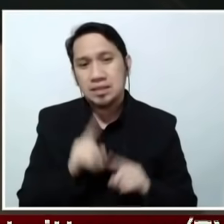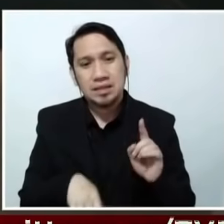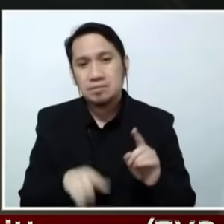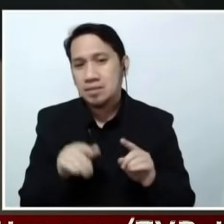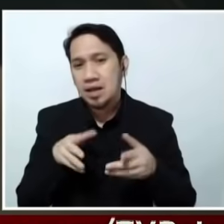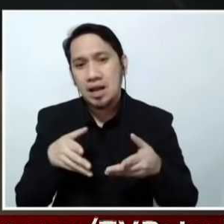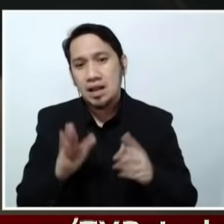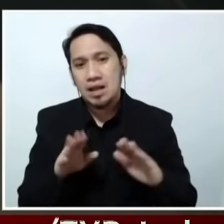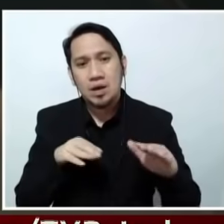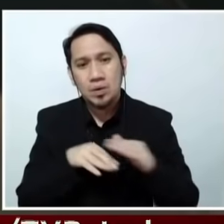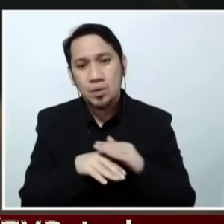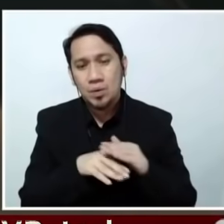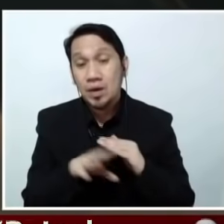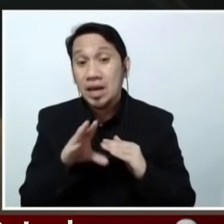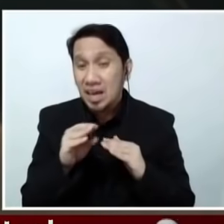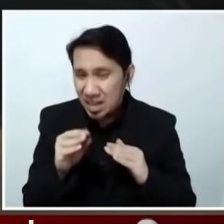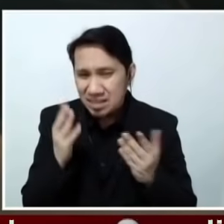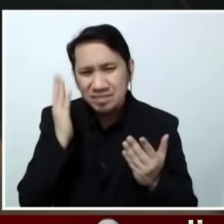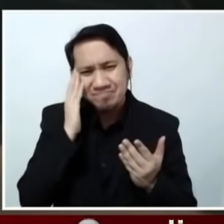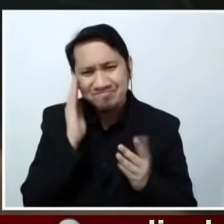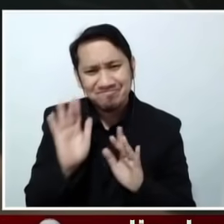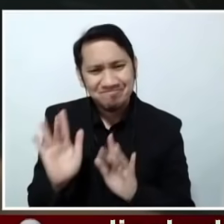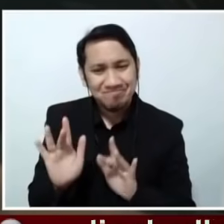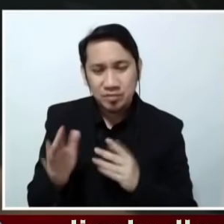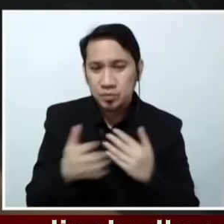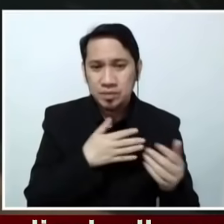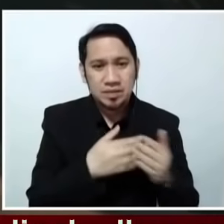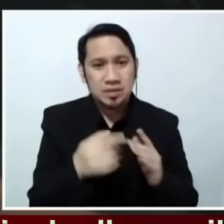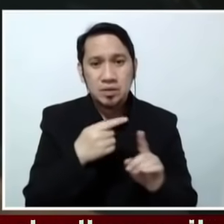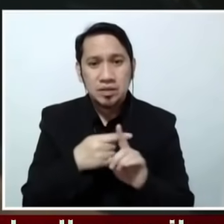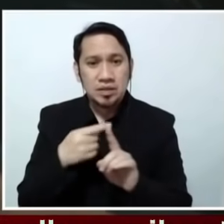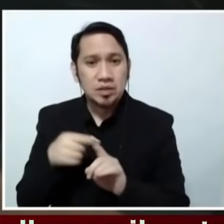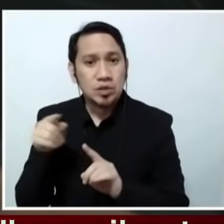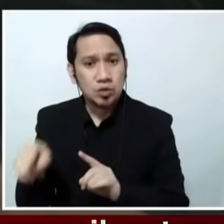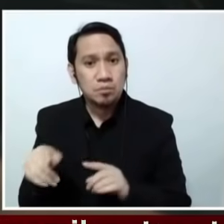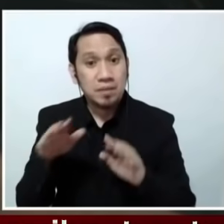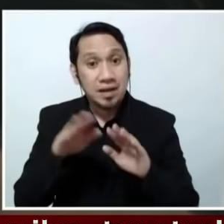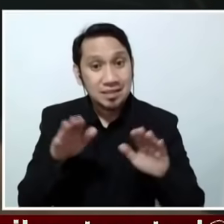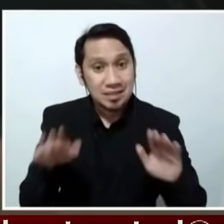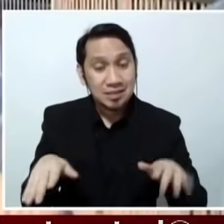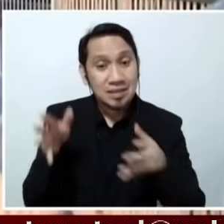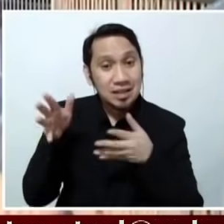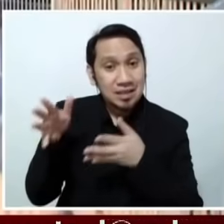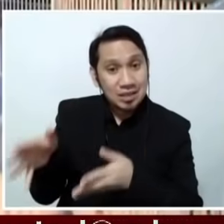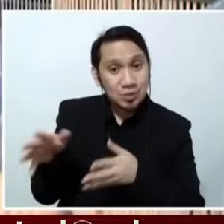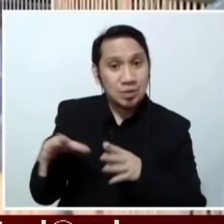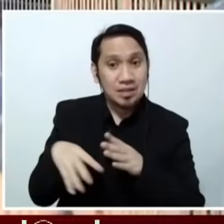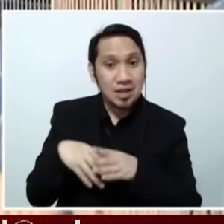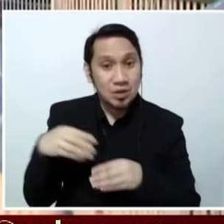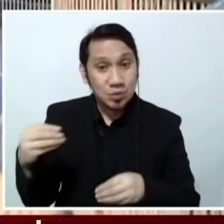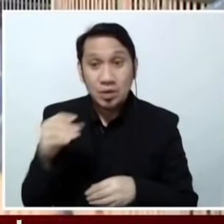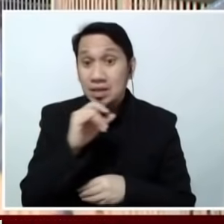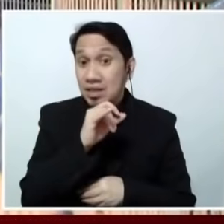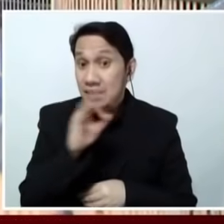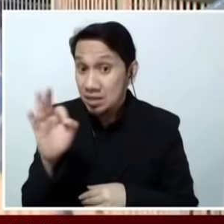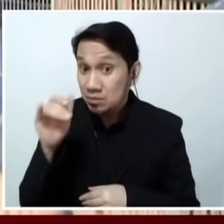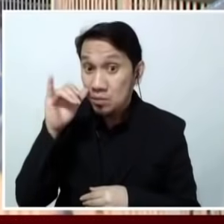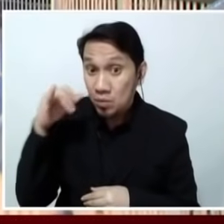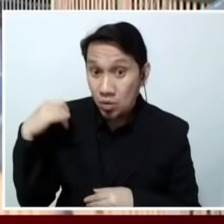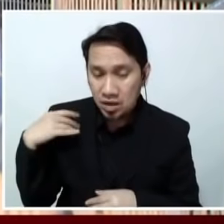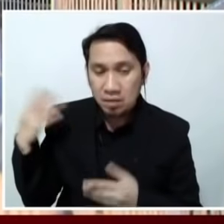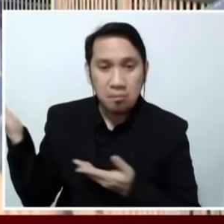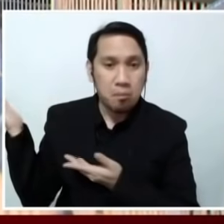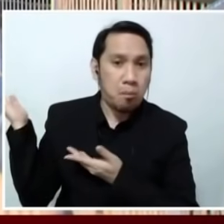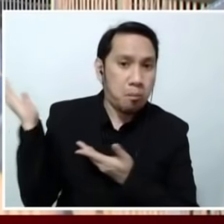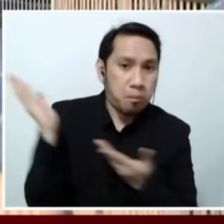At Henry, nakakaawa, no, regardless kung anong sementeryo, naiiwan lang sa labas. So isipin mo Henry, kung lahat bukas, dadalhin nila ang kanilang